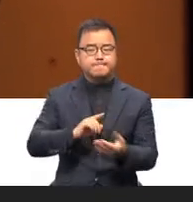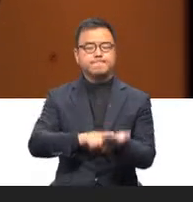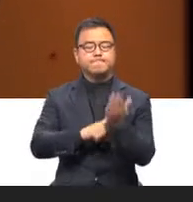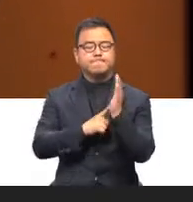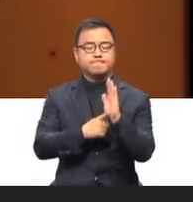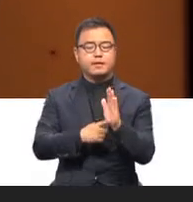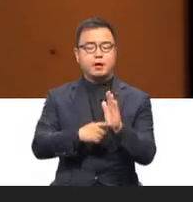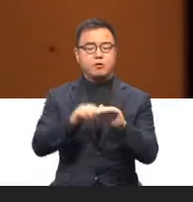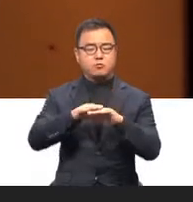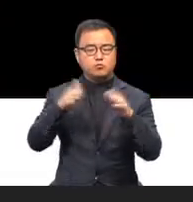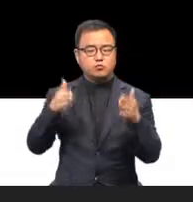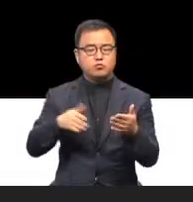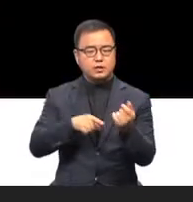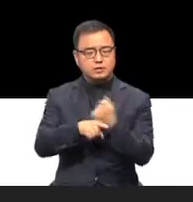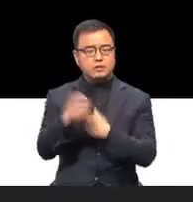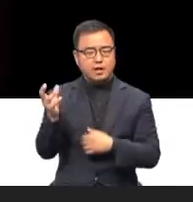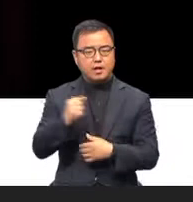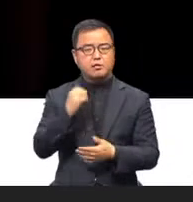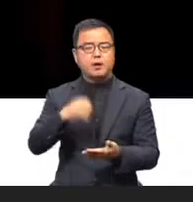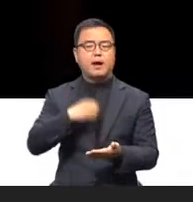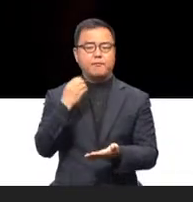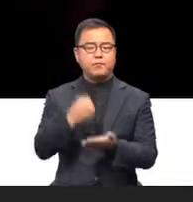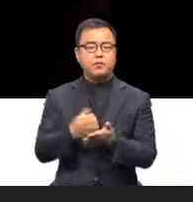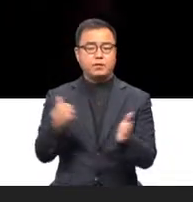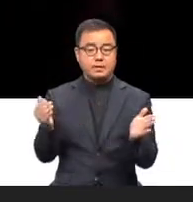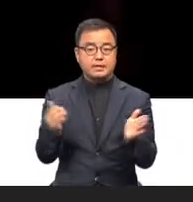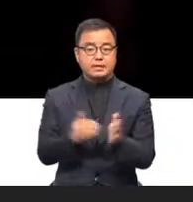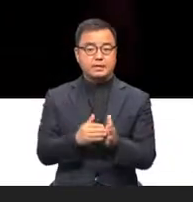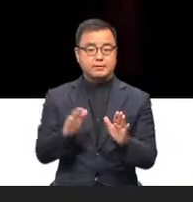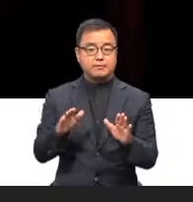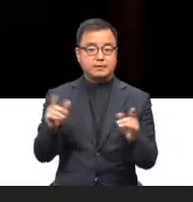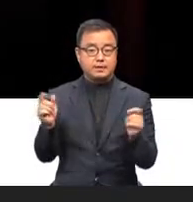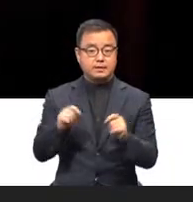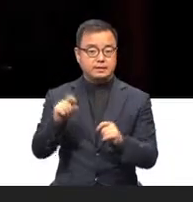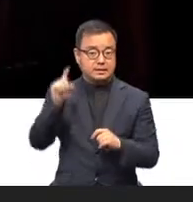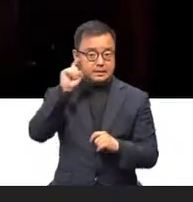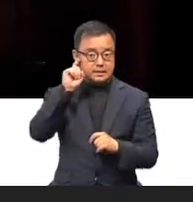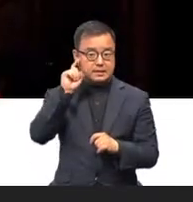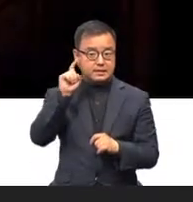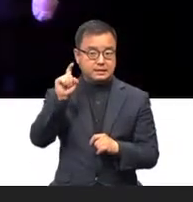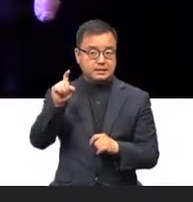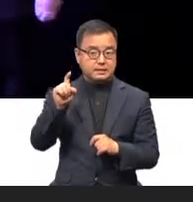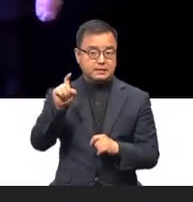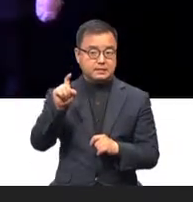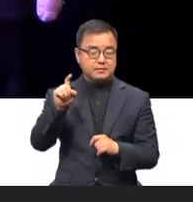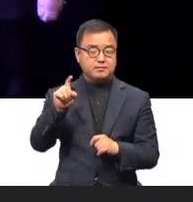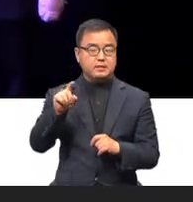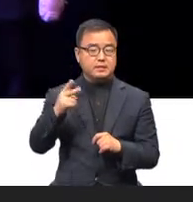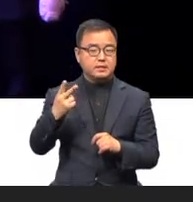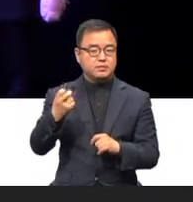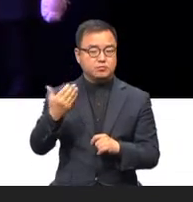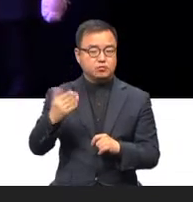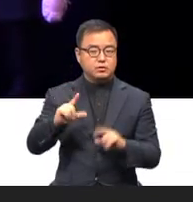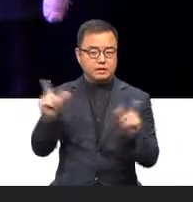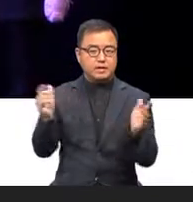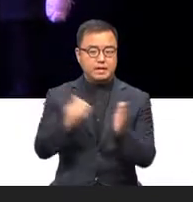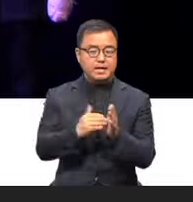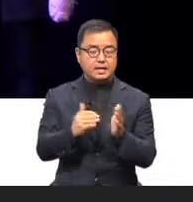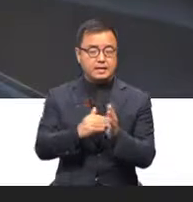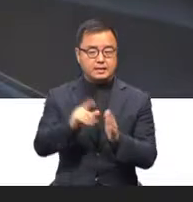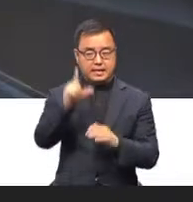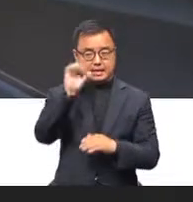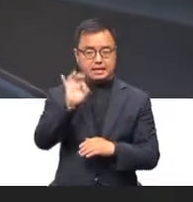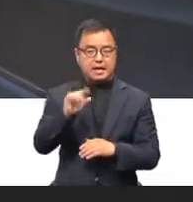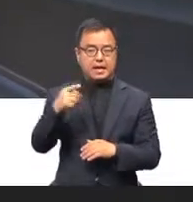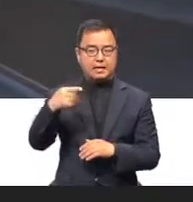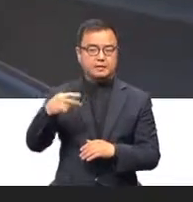노 미를 살렸고 요 감동까지 있는 작품입니다 단 10일에 공연을 하는데요 의식 9회까지 lg 아트센터에서 9분됩니다